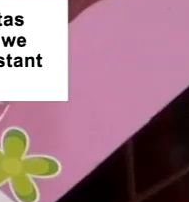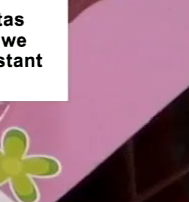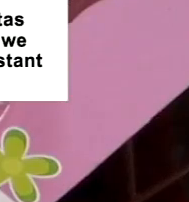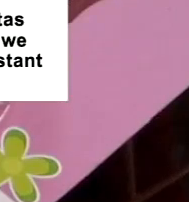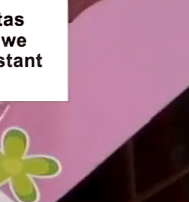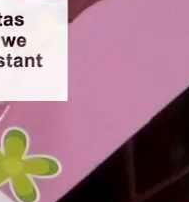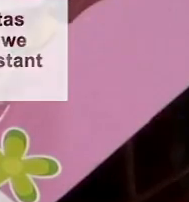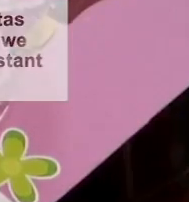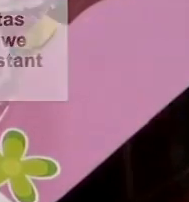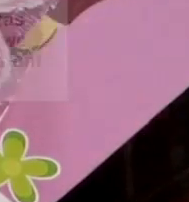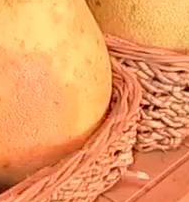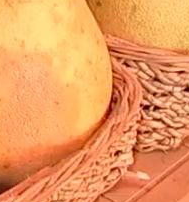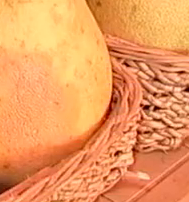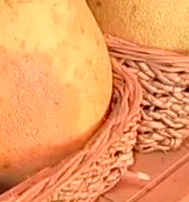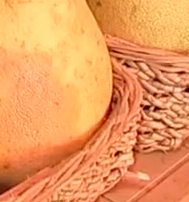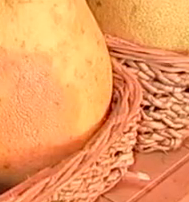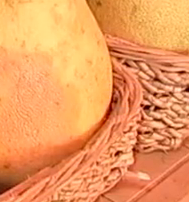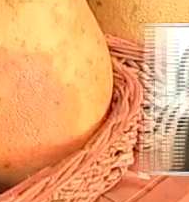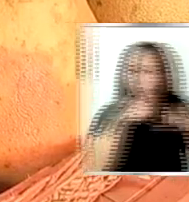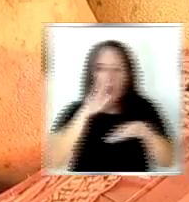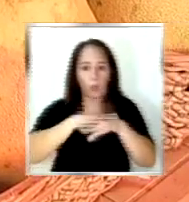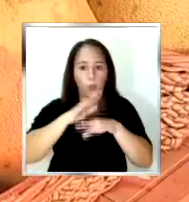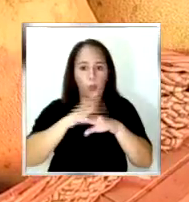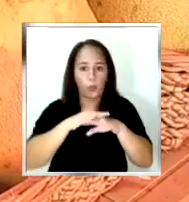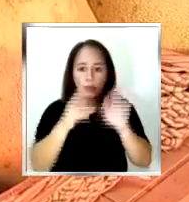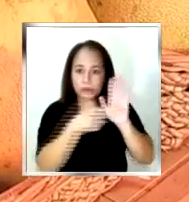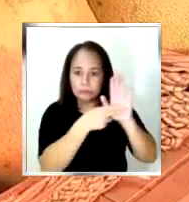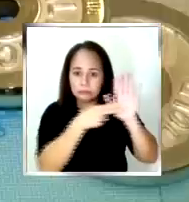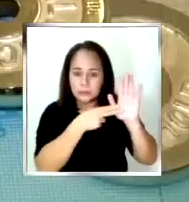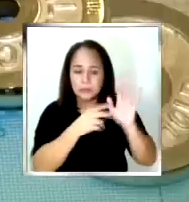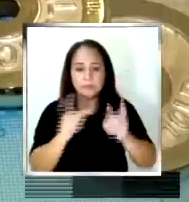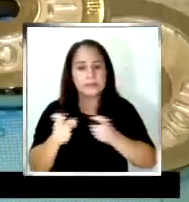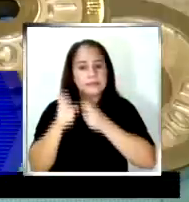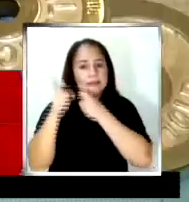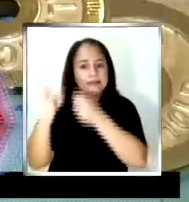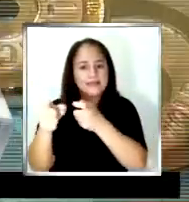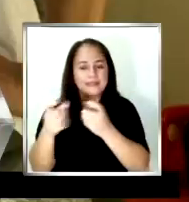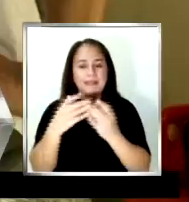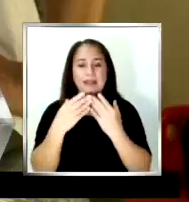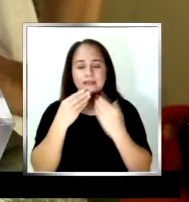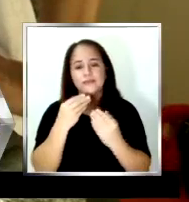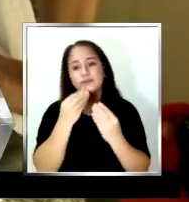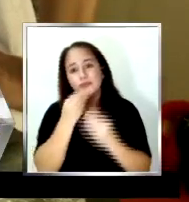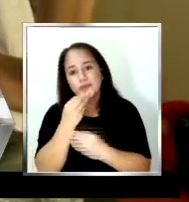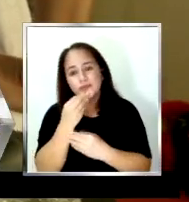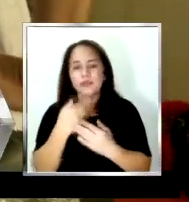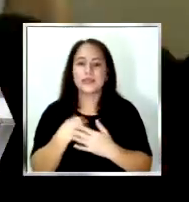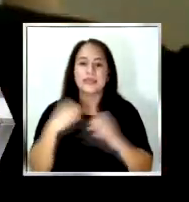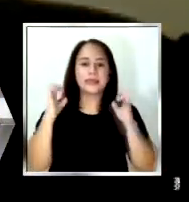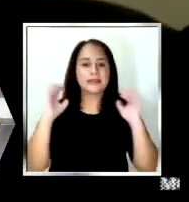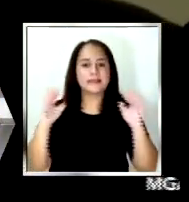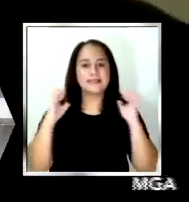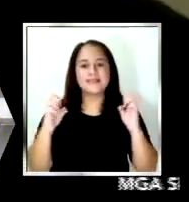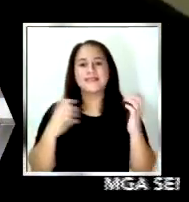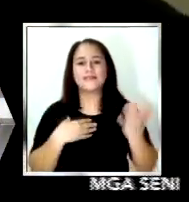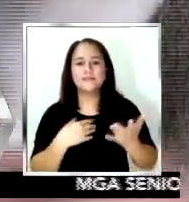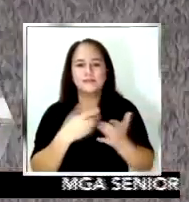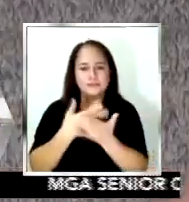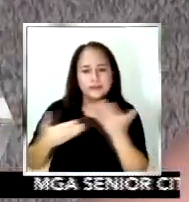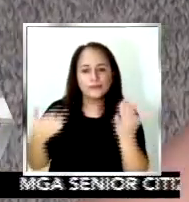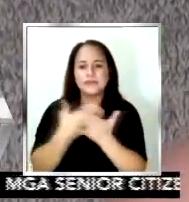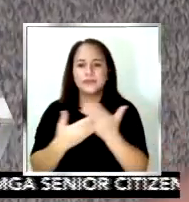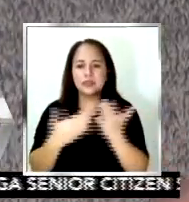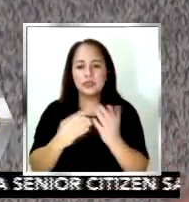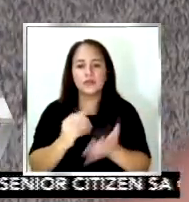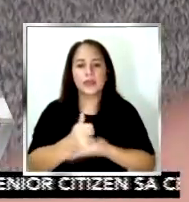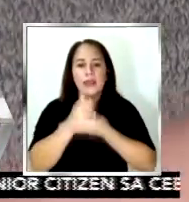at i-check ang warning label. Pwede rin daw magbigay ng healthy food, exercise gadgets at equipment na makakatulong sa resistensya. Pwede